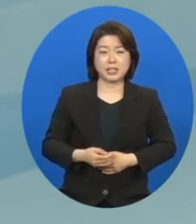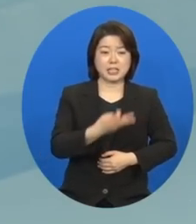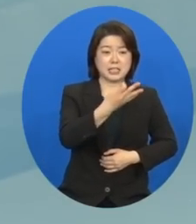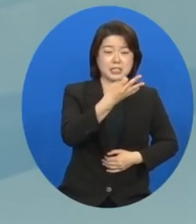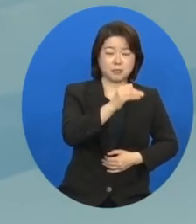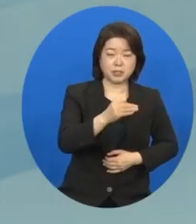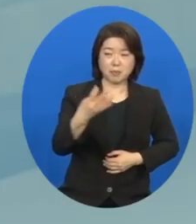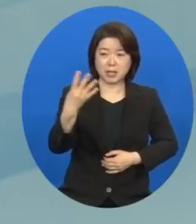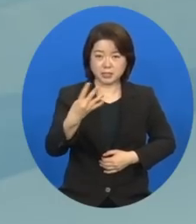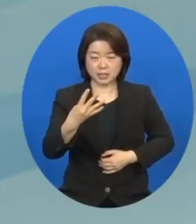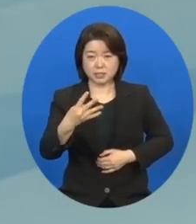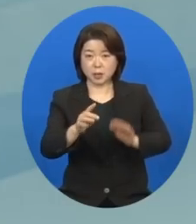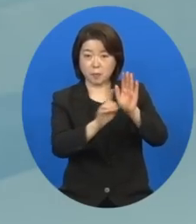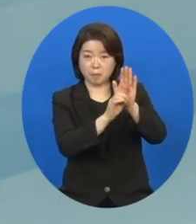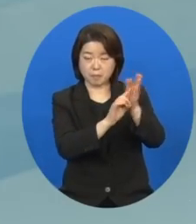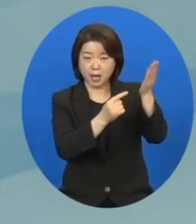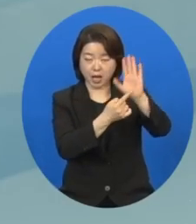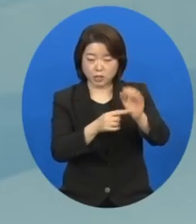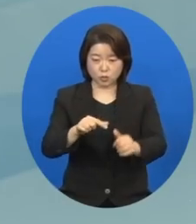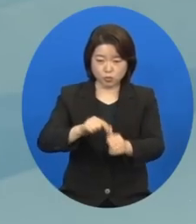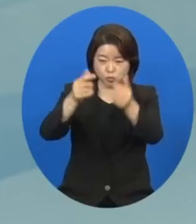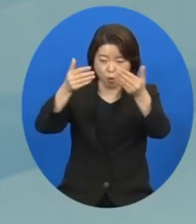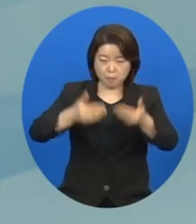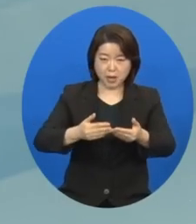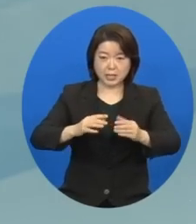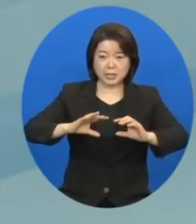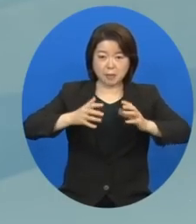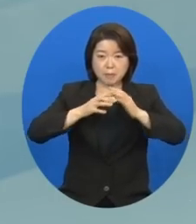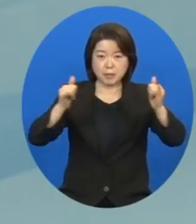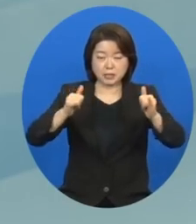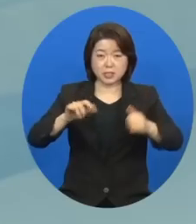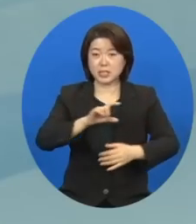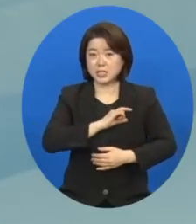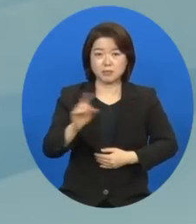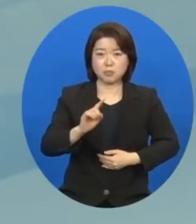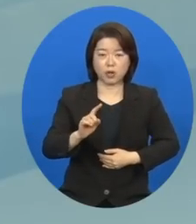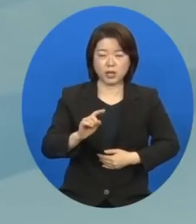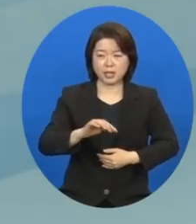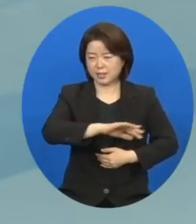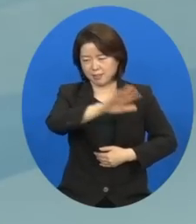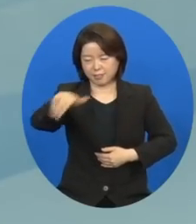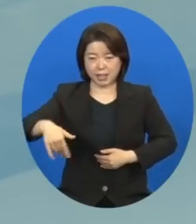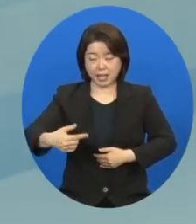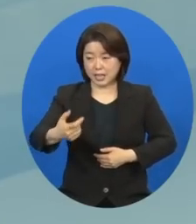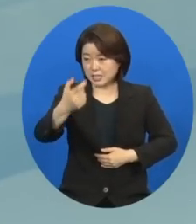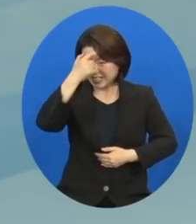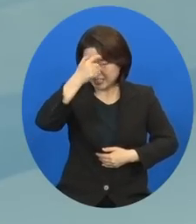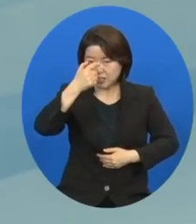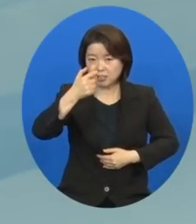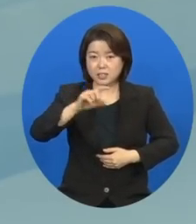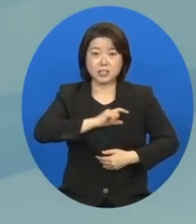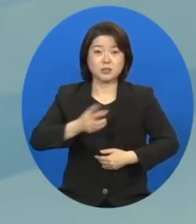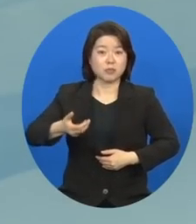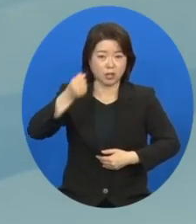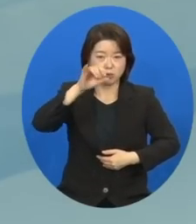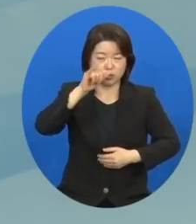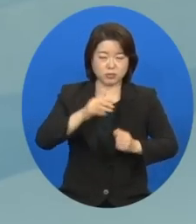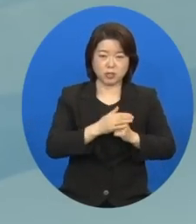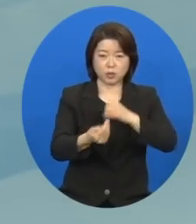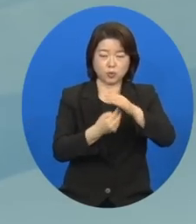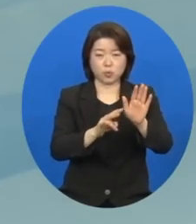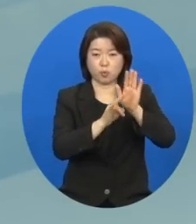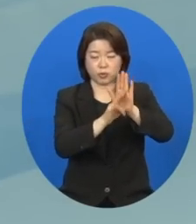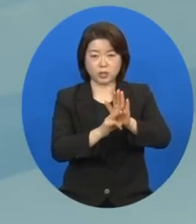명으로 상징되는 구원받은 백성들에게는 무슨 이름이 있을까요? 다 이름이 이마에 이름이 있어요. 요한계시록